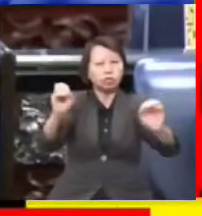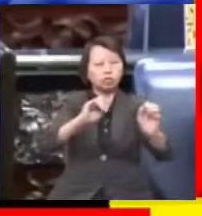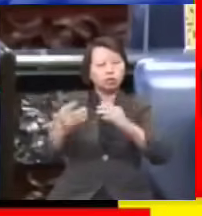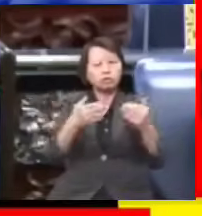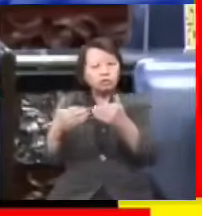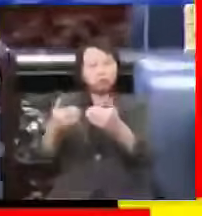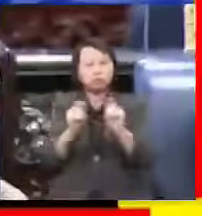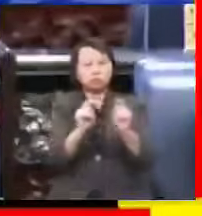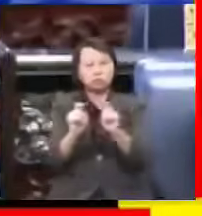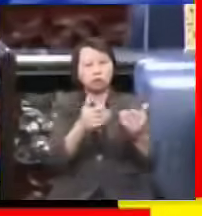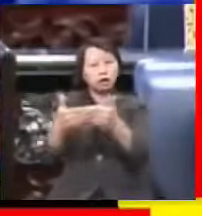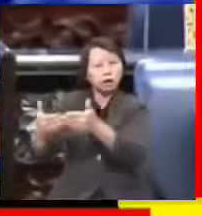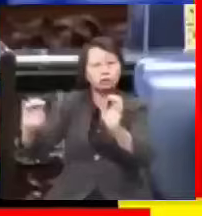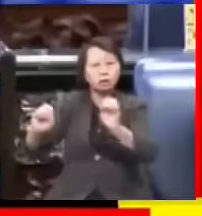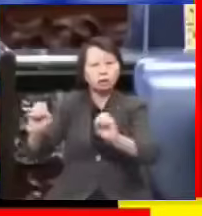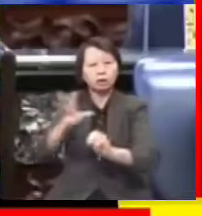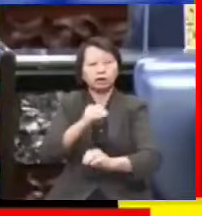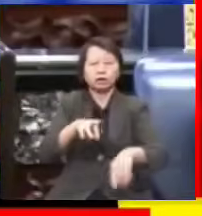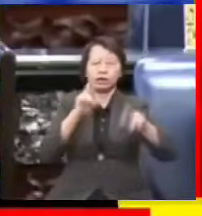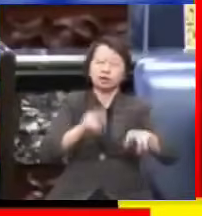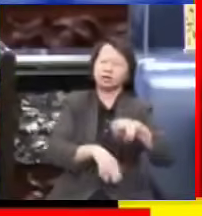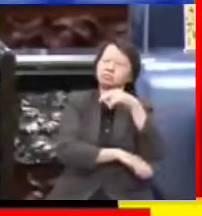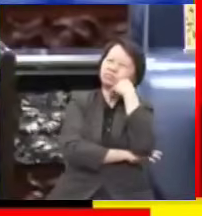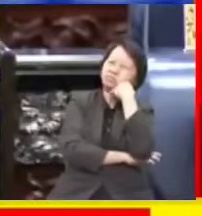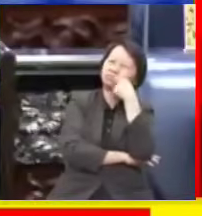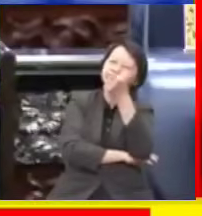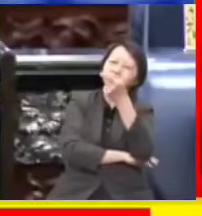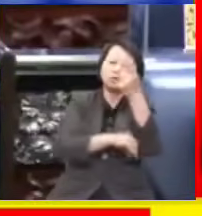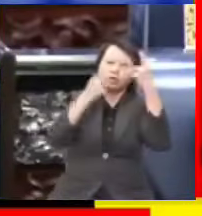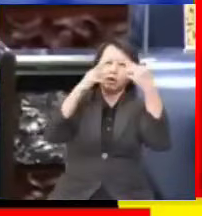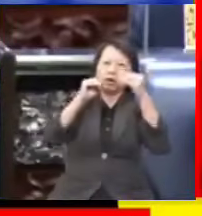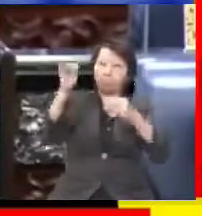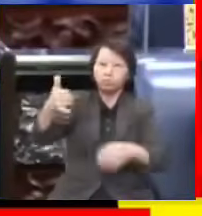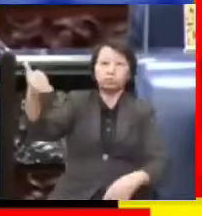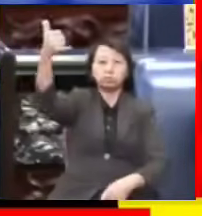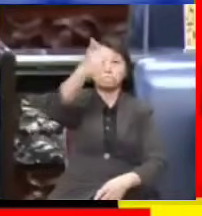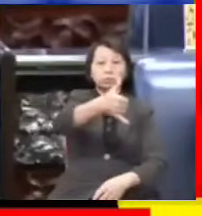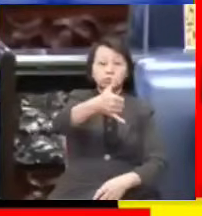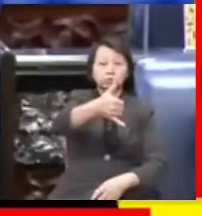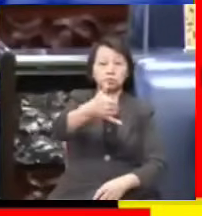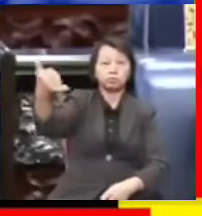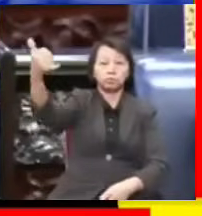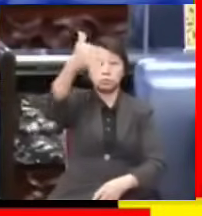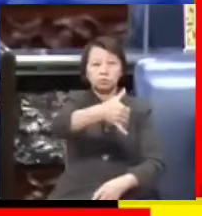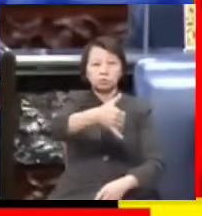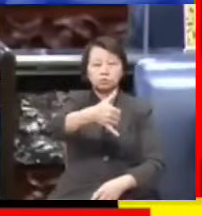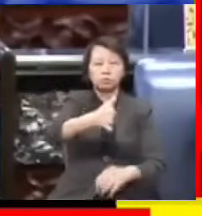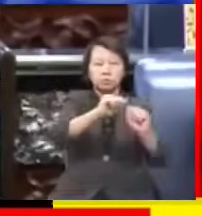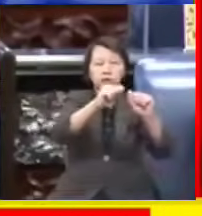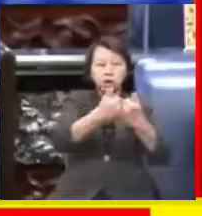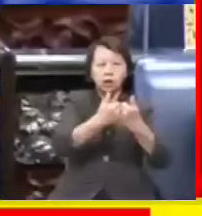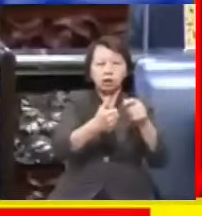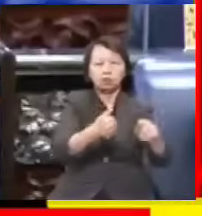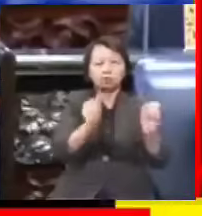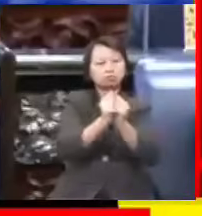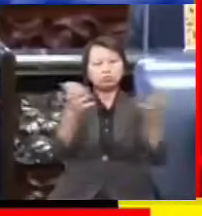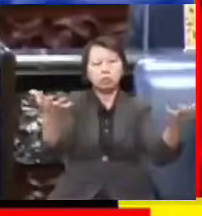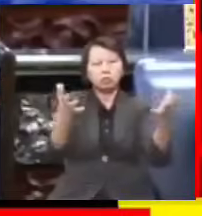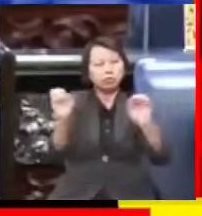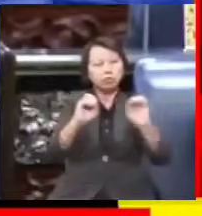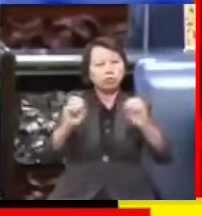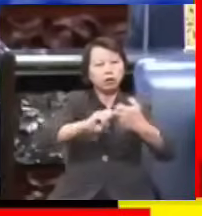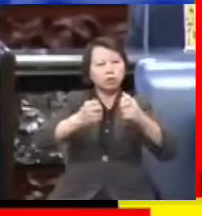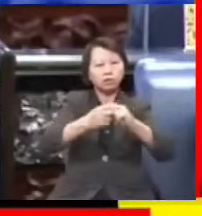tindakan lanjut. Bahkan rakyat melihat Yang Berhormat sendiri boleh hadir ke pentas diadakan oleh agensi ini tanpa apa-apa